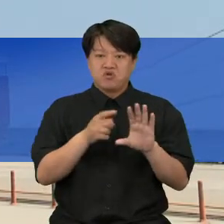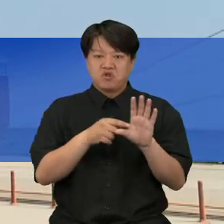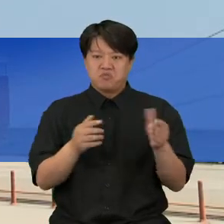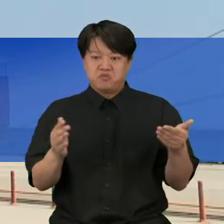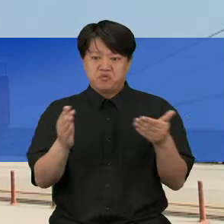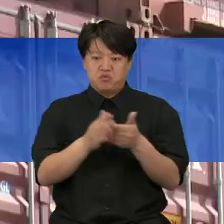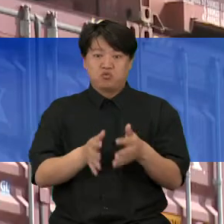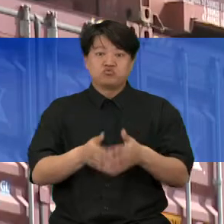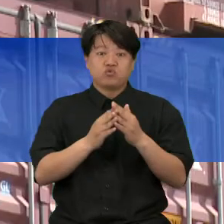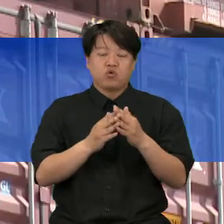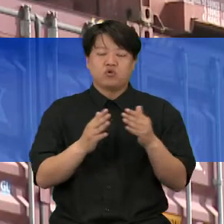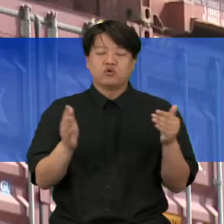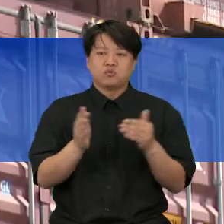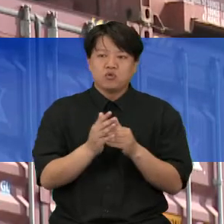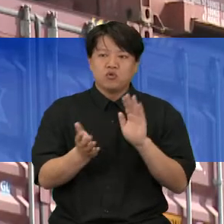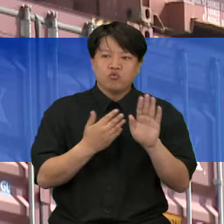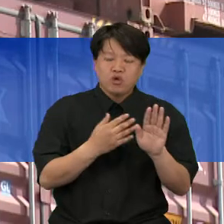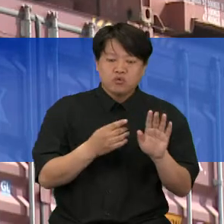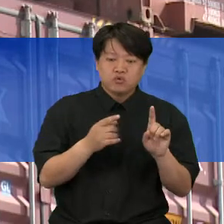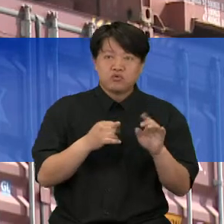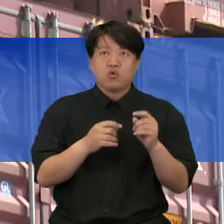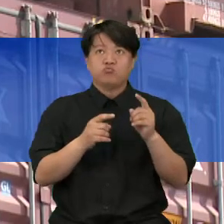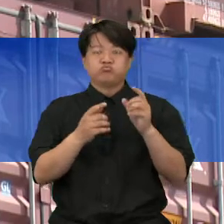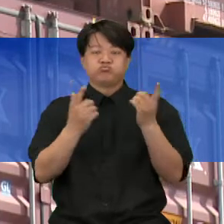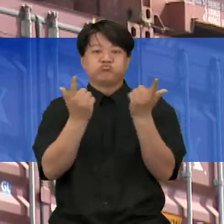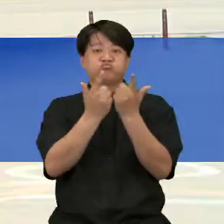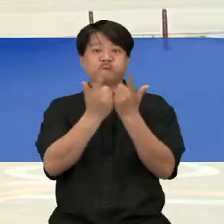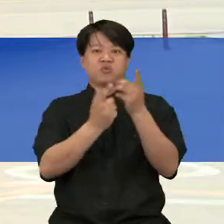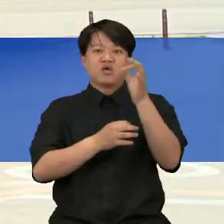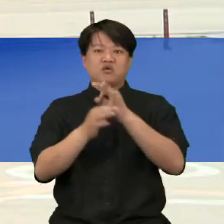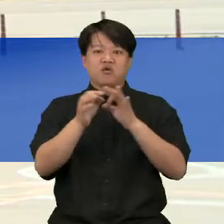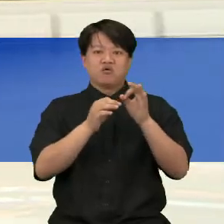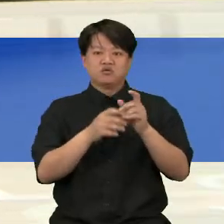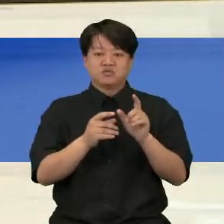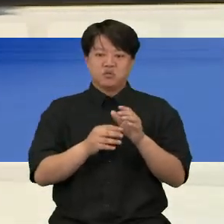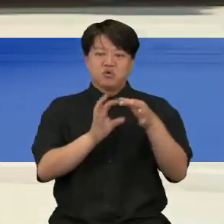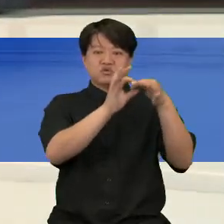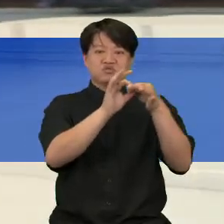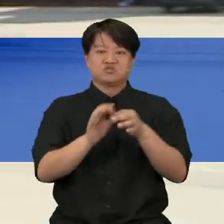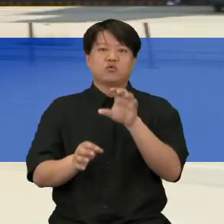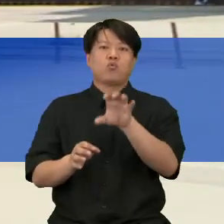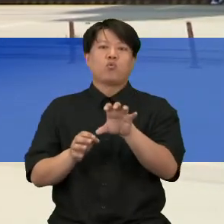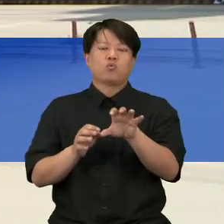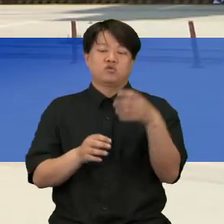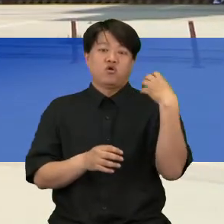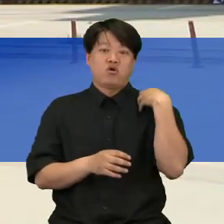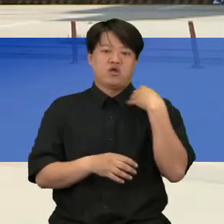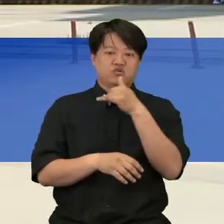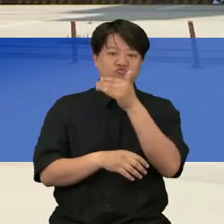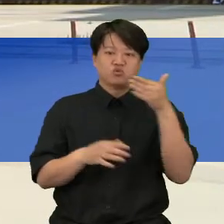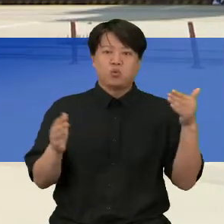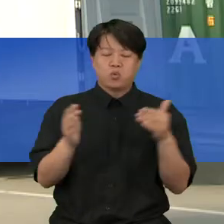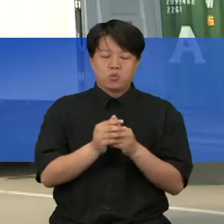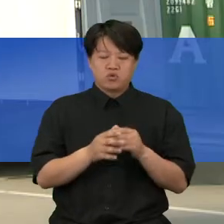국제 여객부두가 준공되면 북방 경제 거점 항만으로 유라시아 진출의 전초기지 역할을 할